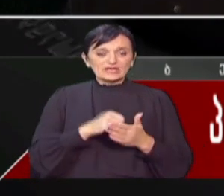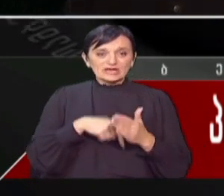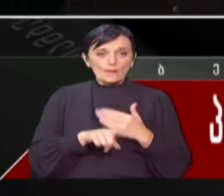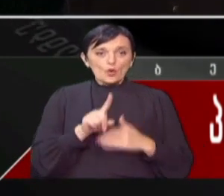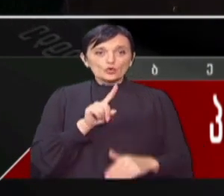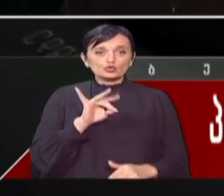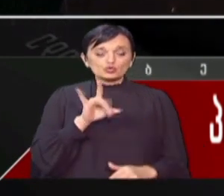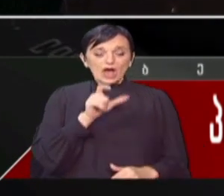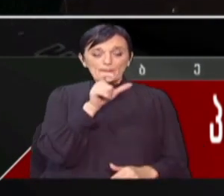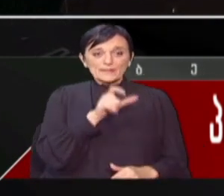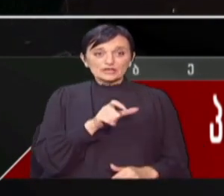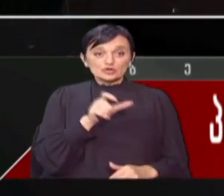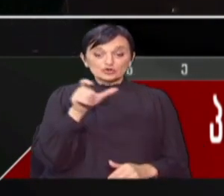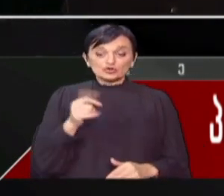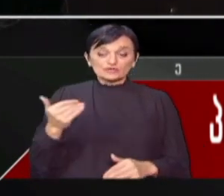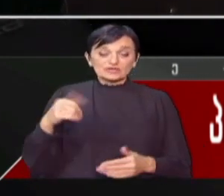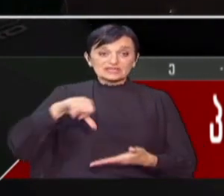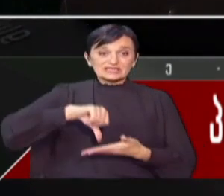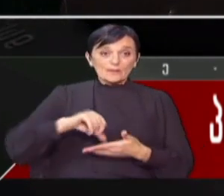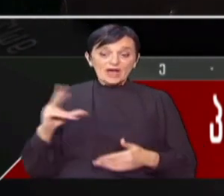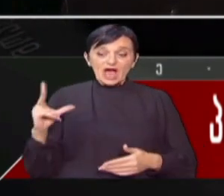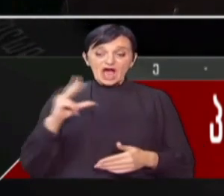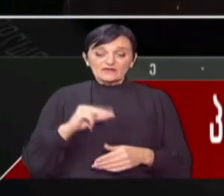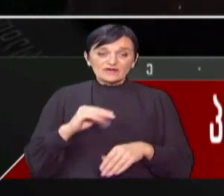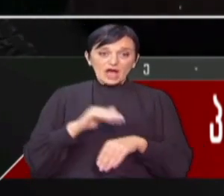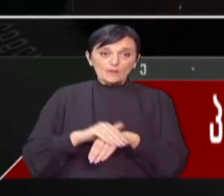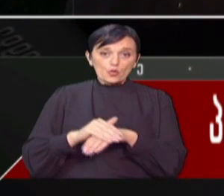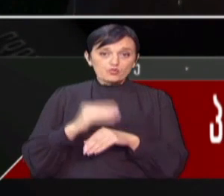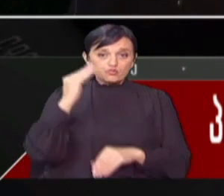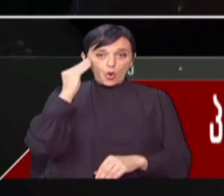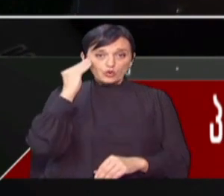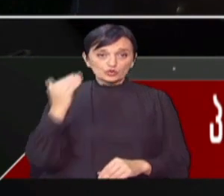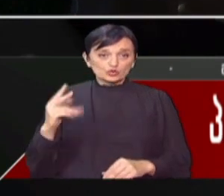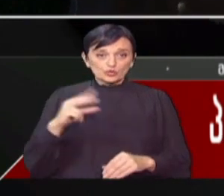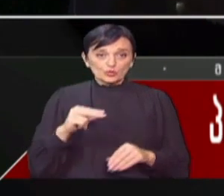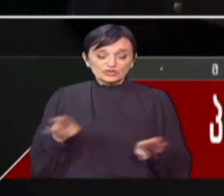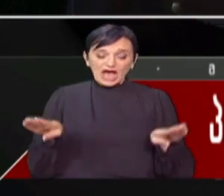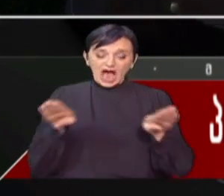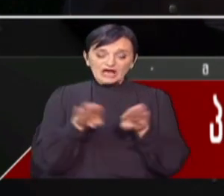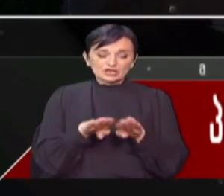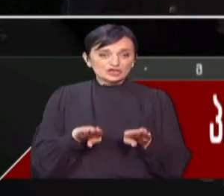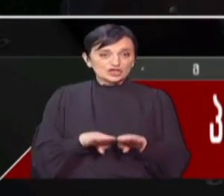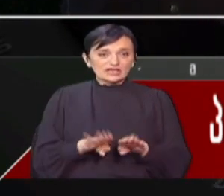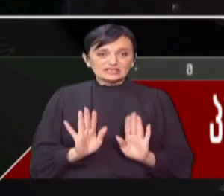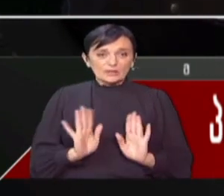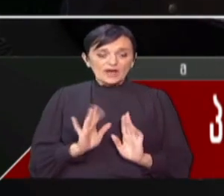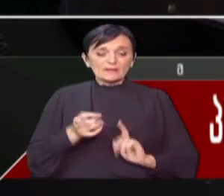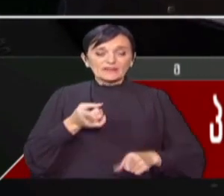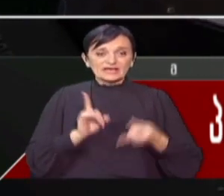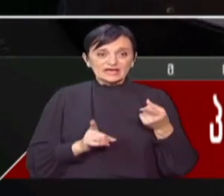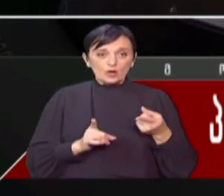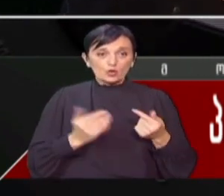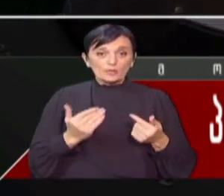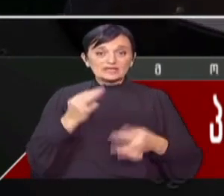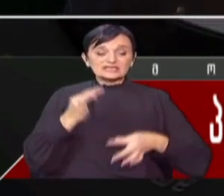Salome Zurabishvilis წარმომადგენელთა მიერ გაჟღერებული არგუმენტები და პოზიციები არ შეესაბამება, ასე ვთქვათ, რეალობას და